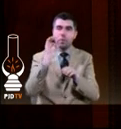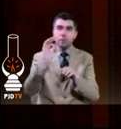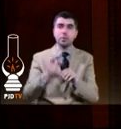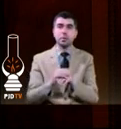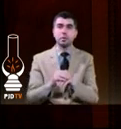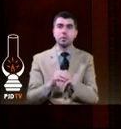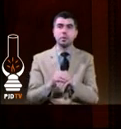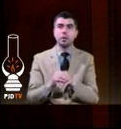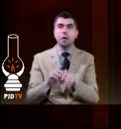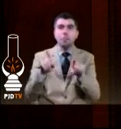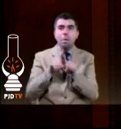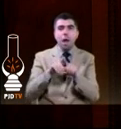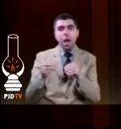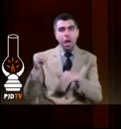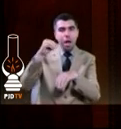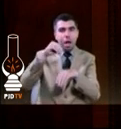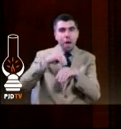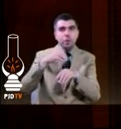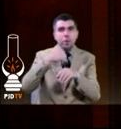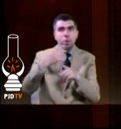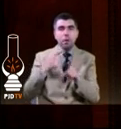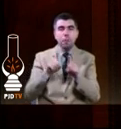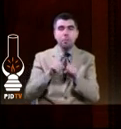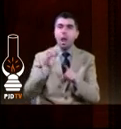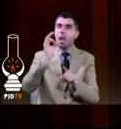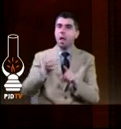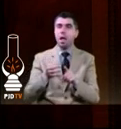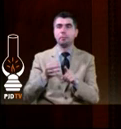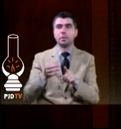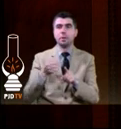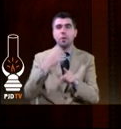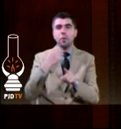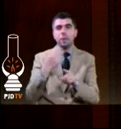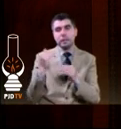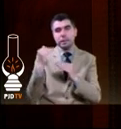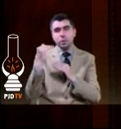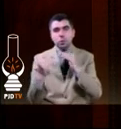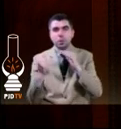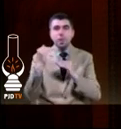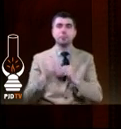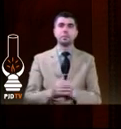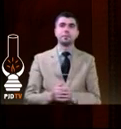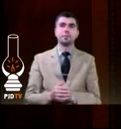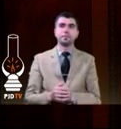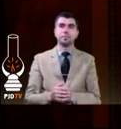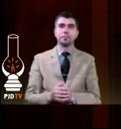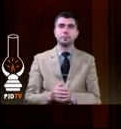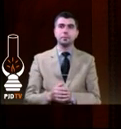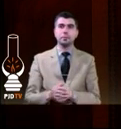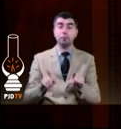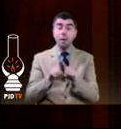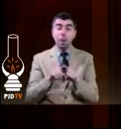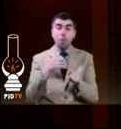يلقاو عاوتاني واحد الثروه باش يعيشوا. هذا هو الاختيار اللي كان عندي، إما ناكل داك